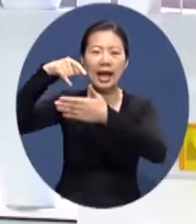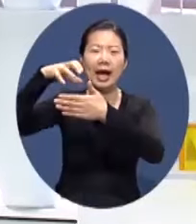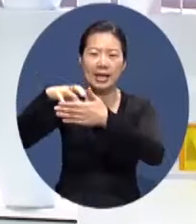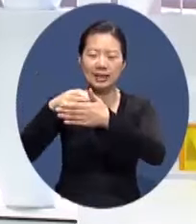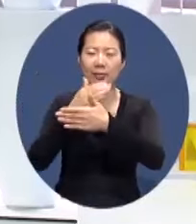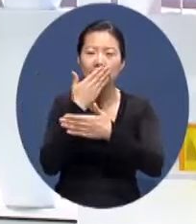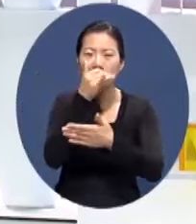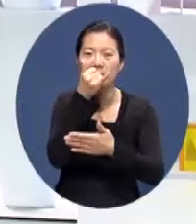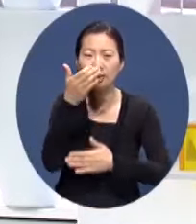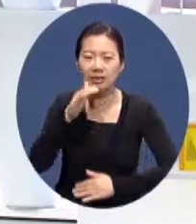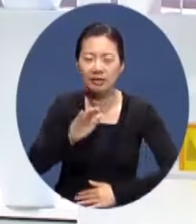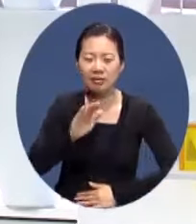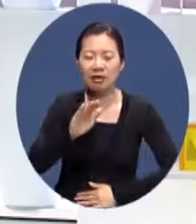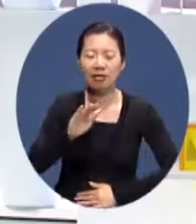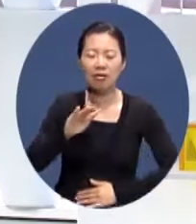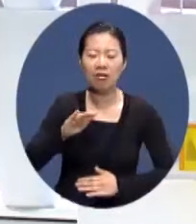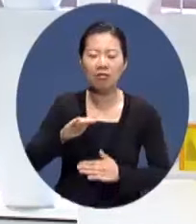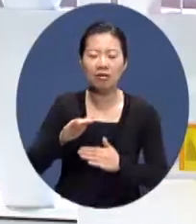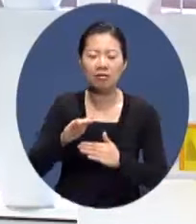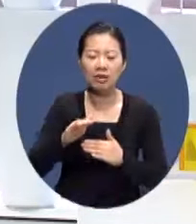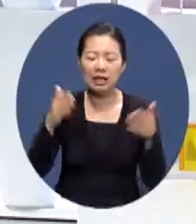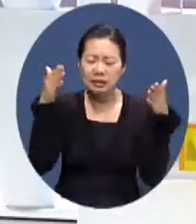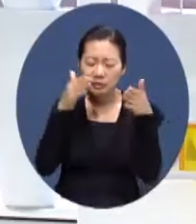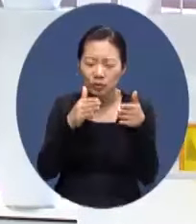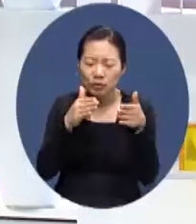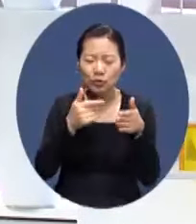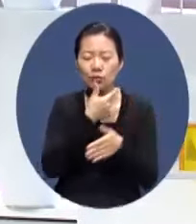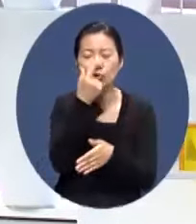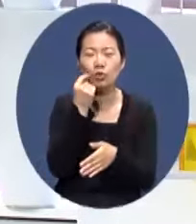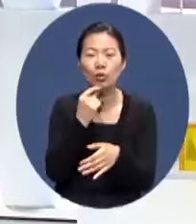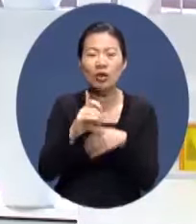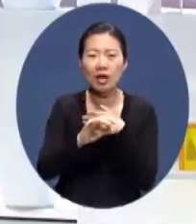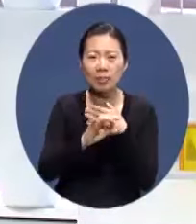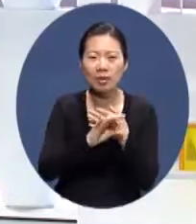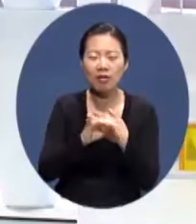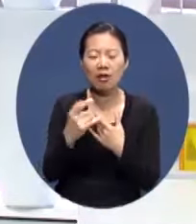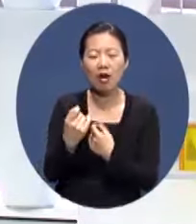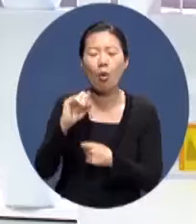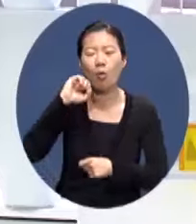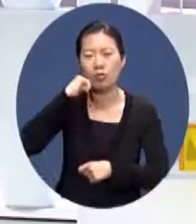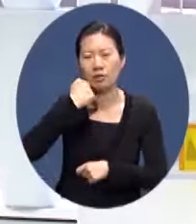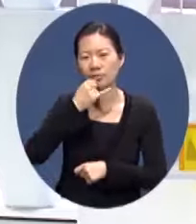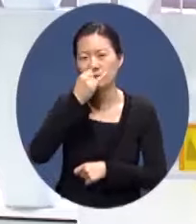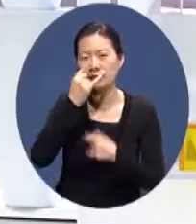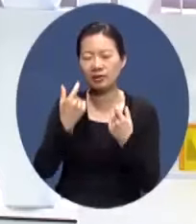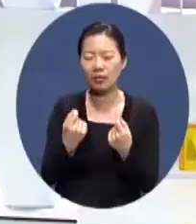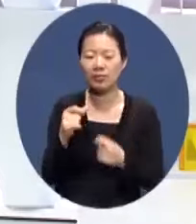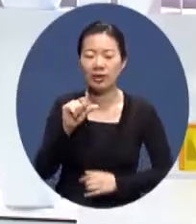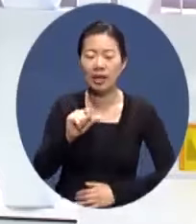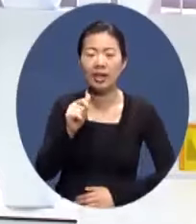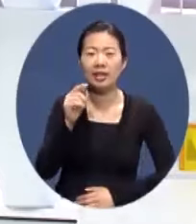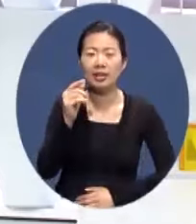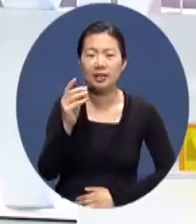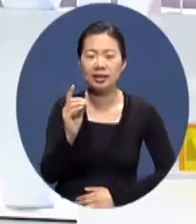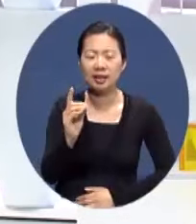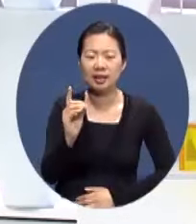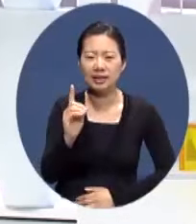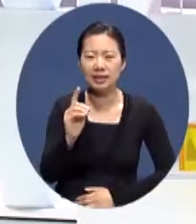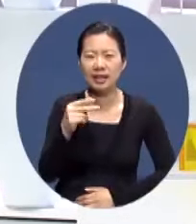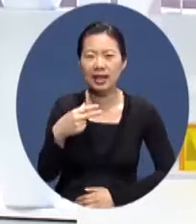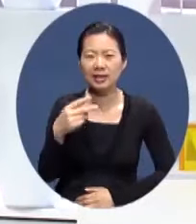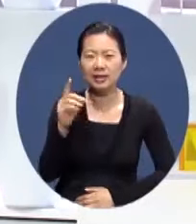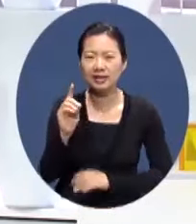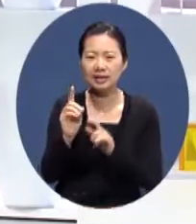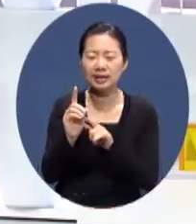어려움이 좀 생길 가능성이 있다고 알려져 있죠. 근데 보통 이런 이제 ADHD라는 진단은 이제 만